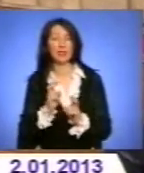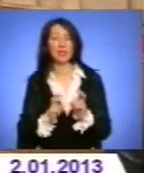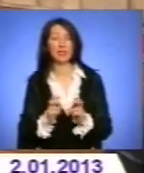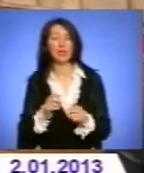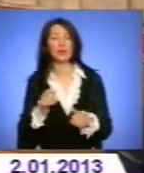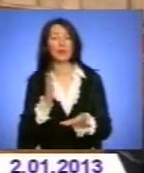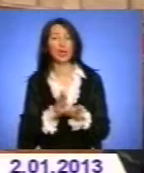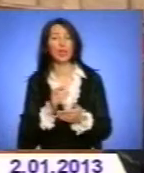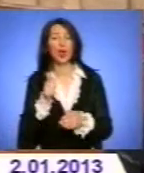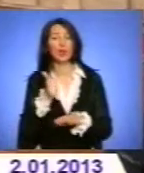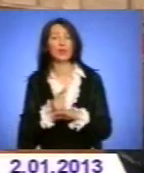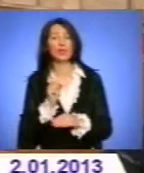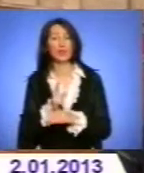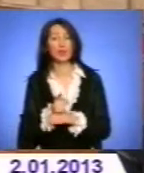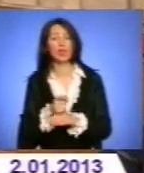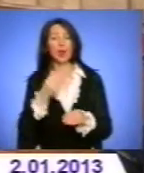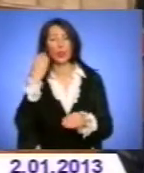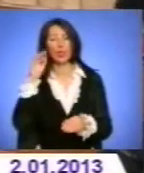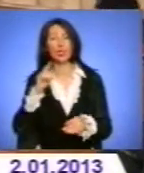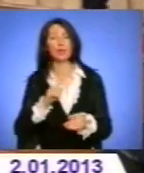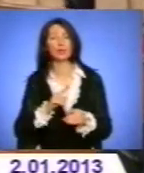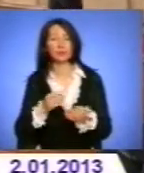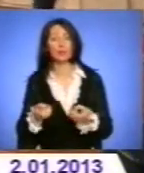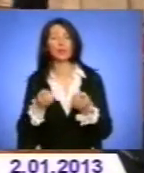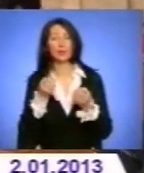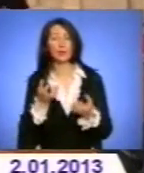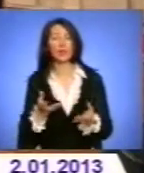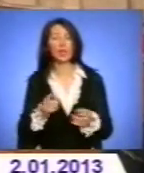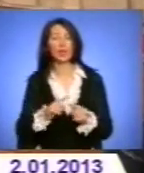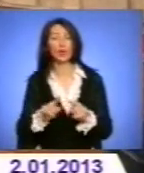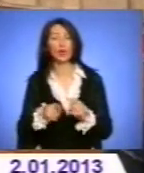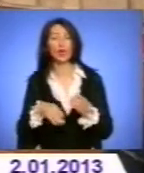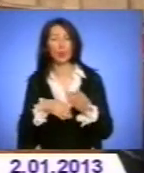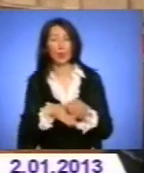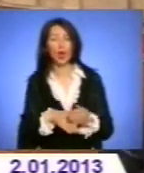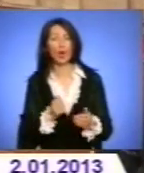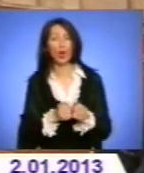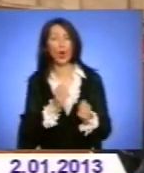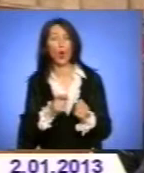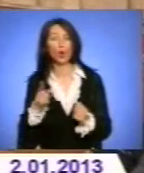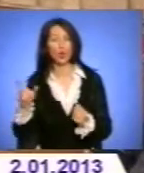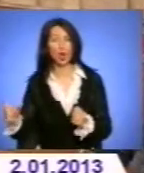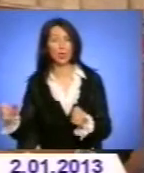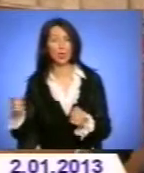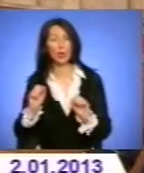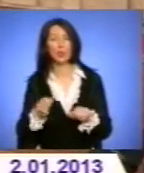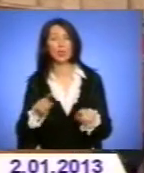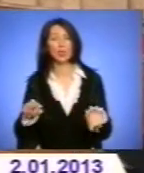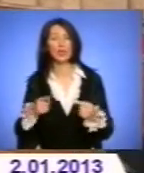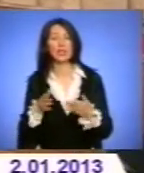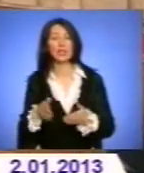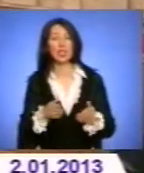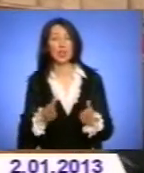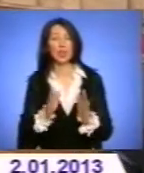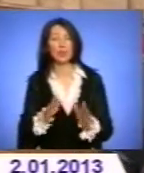це покращити доступність швидкої медичної допомоги до кожного жителя. Це можна зробити шляхом тільки створення відповідної